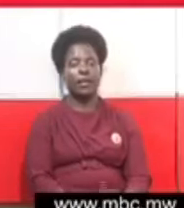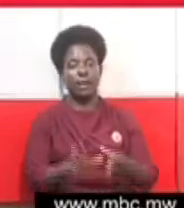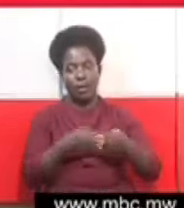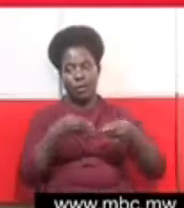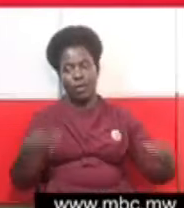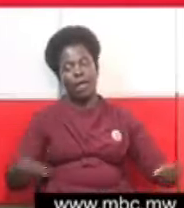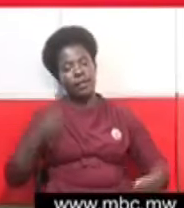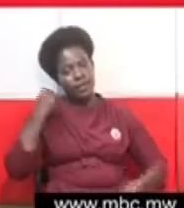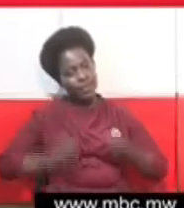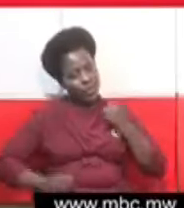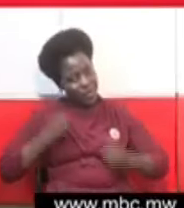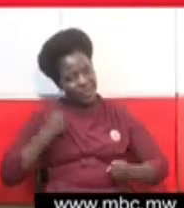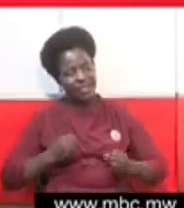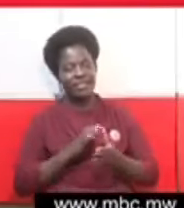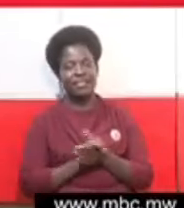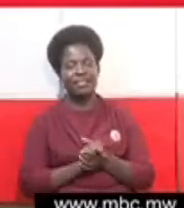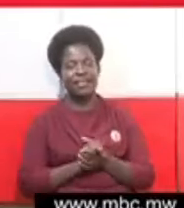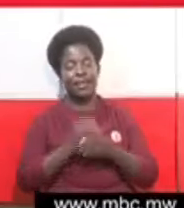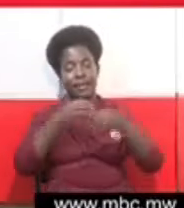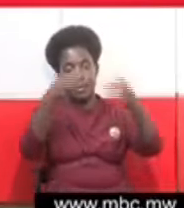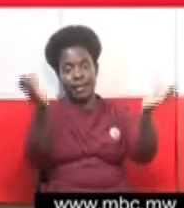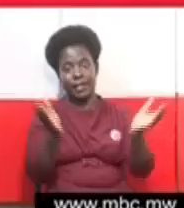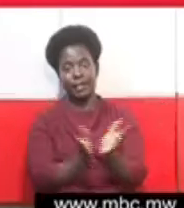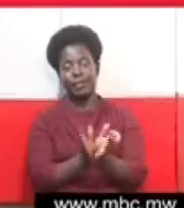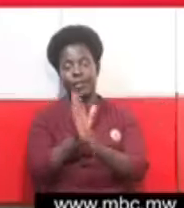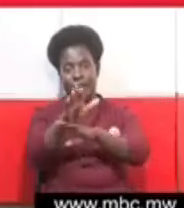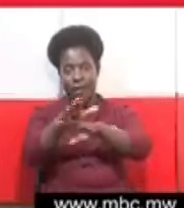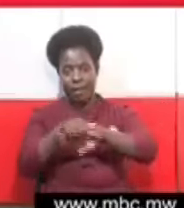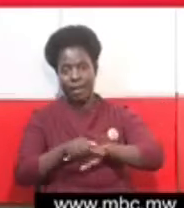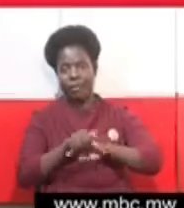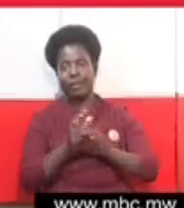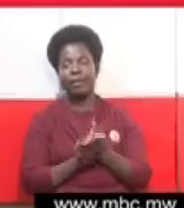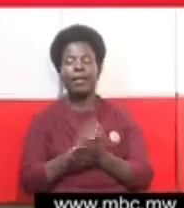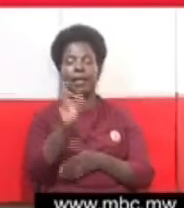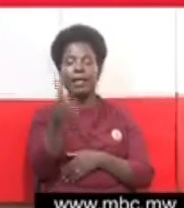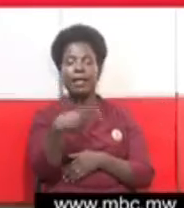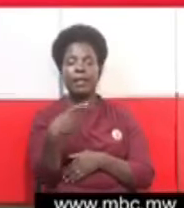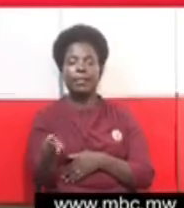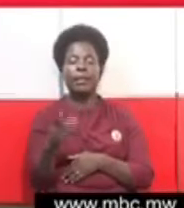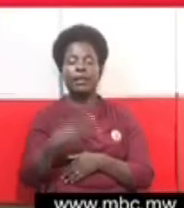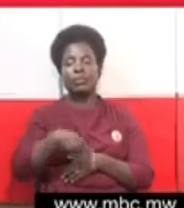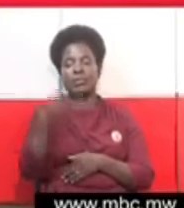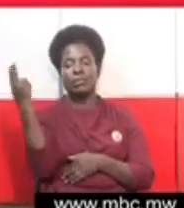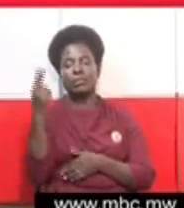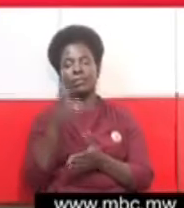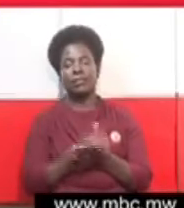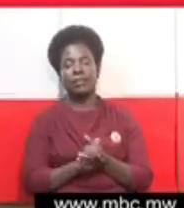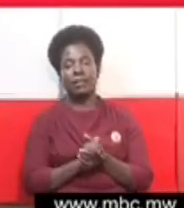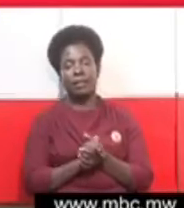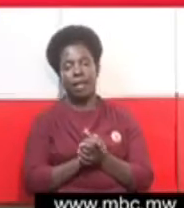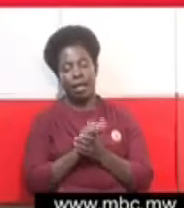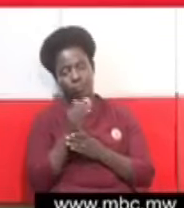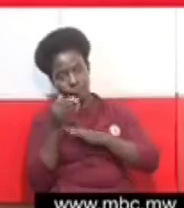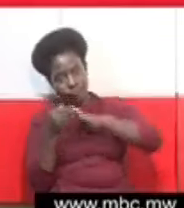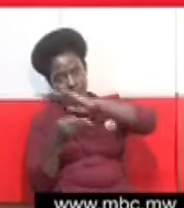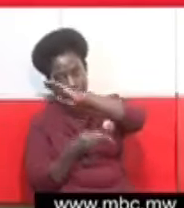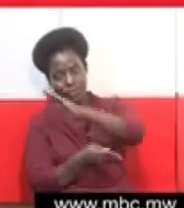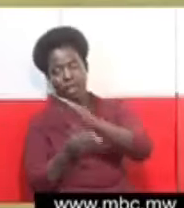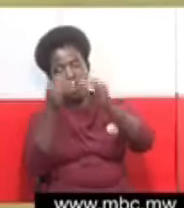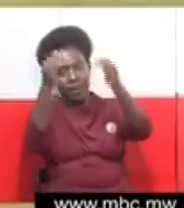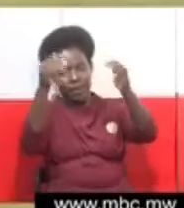Munkani za masewelo. Timu ya Bangwe All Stars yalephera kuzichotsa kunsi kwa ndandanda wa